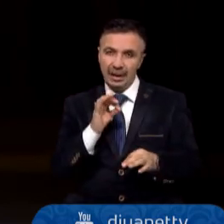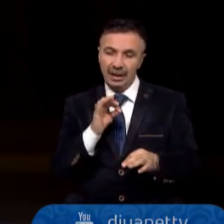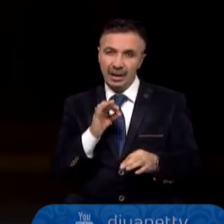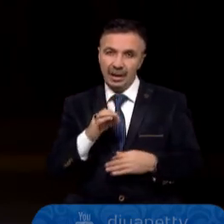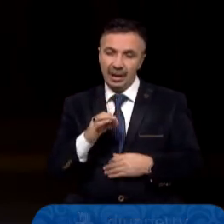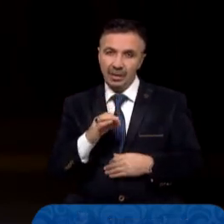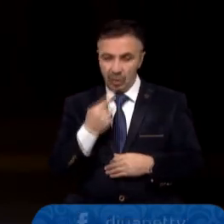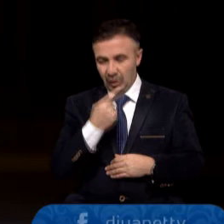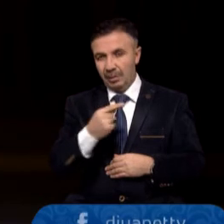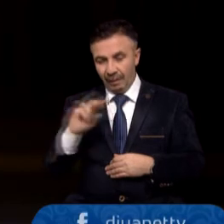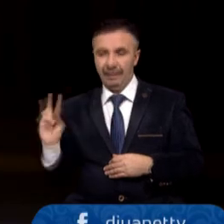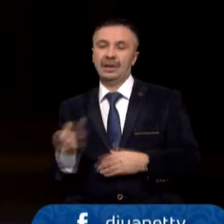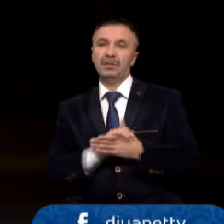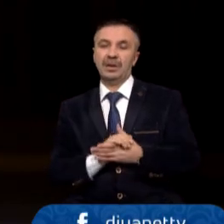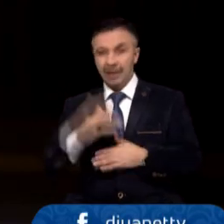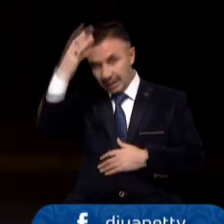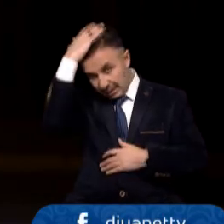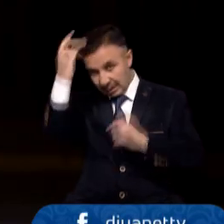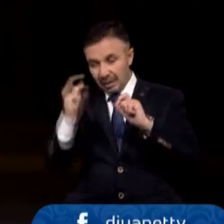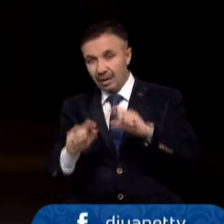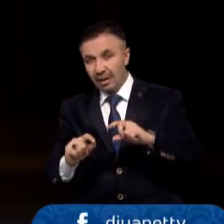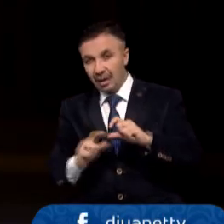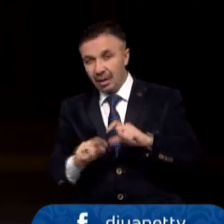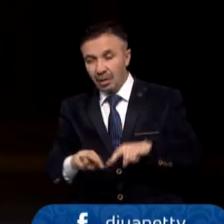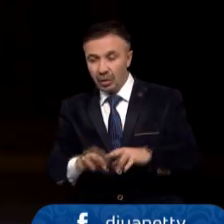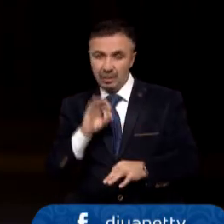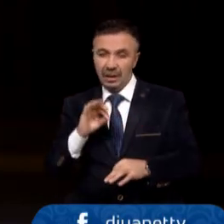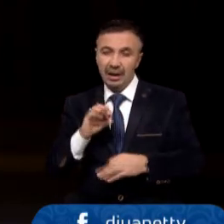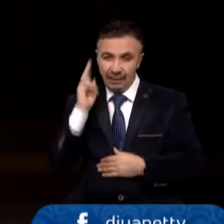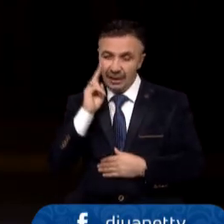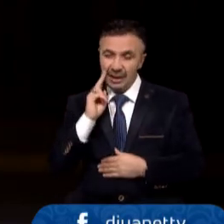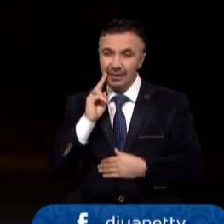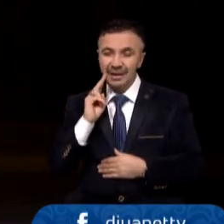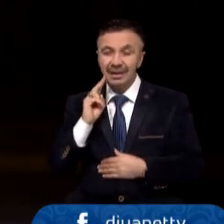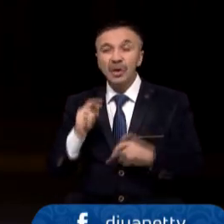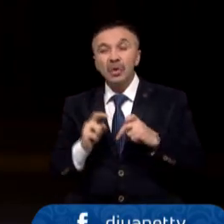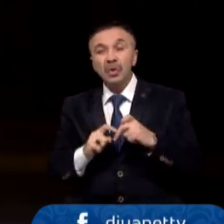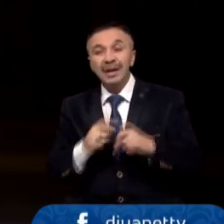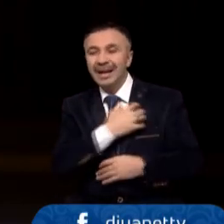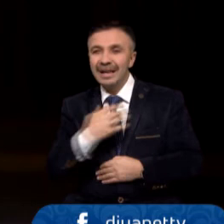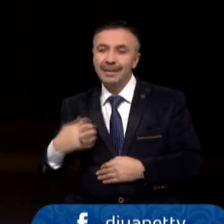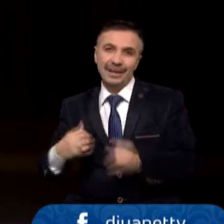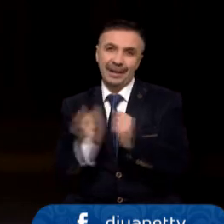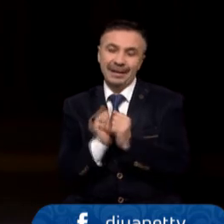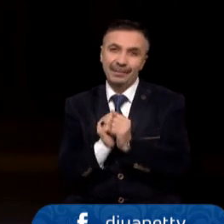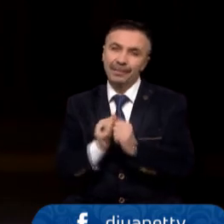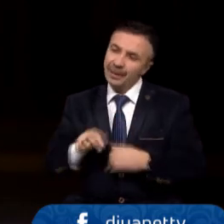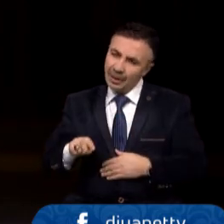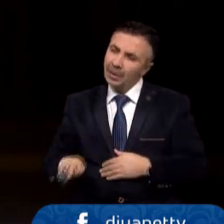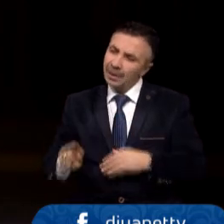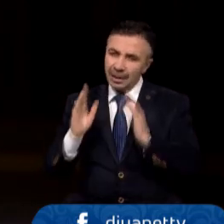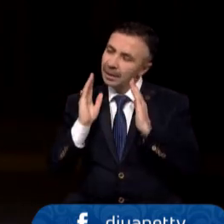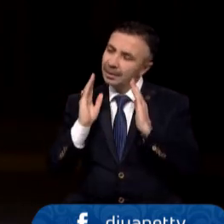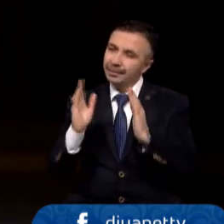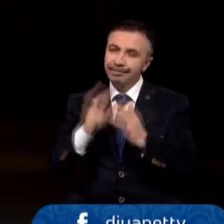getirmiştir Allah Hz Osman Efendimiz zesshi Rukiye ile beraber Peygamber Kızı